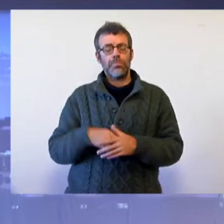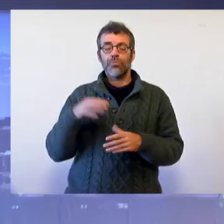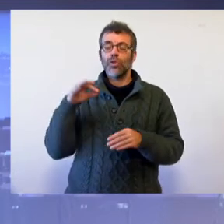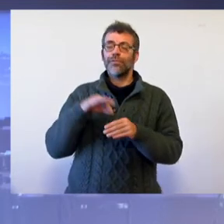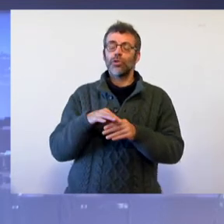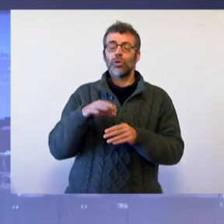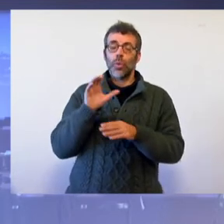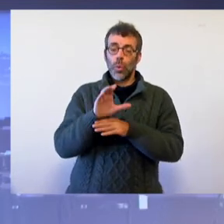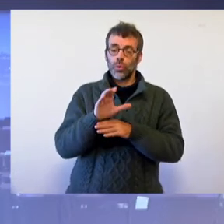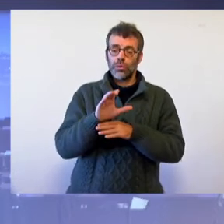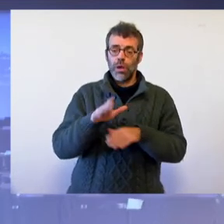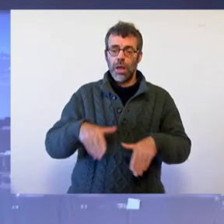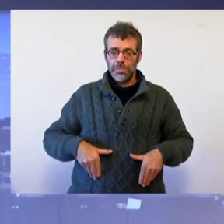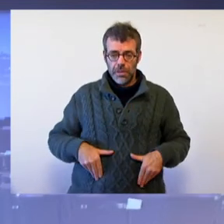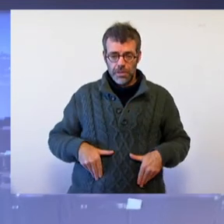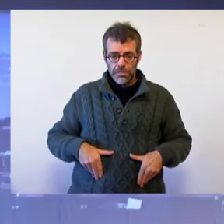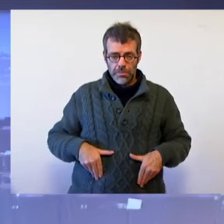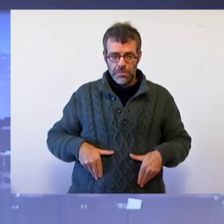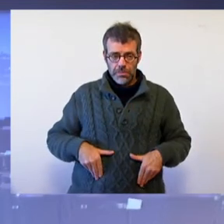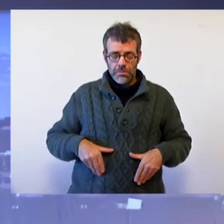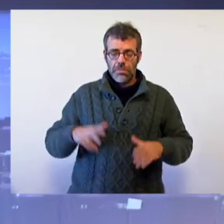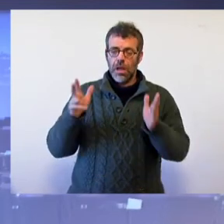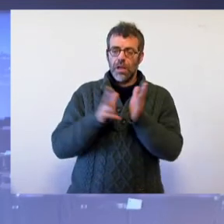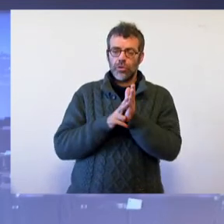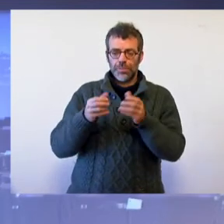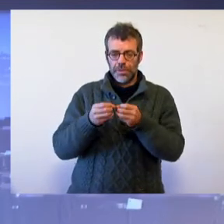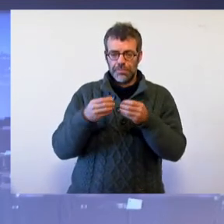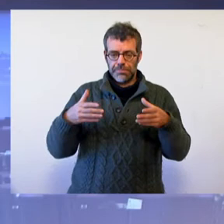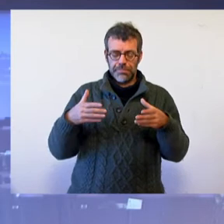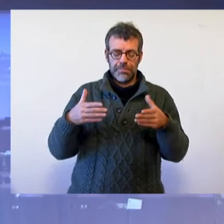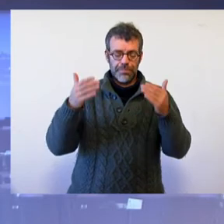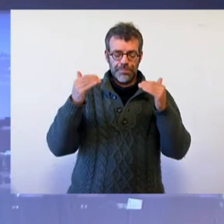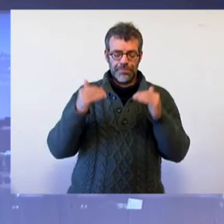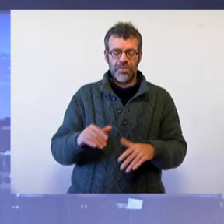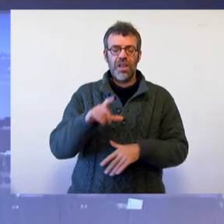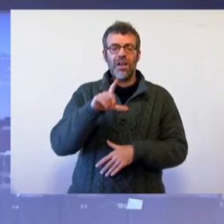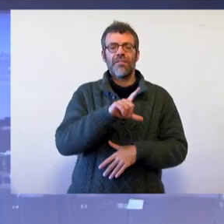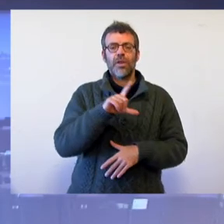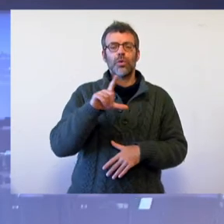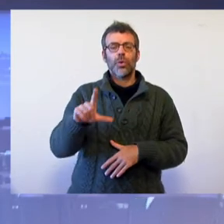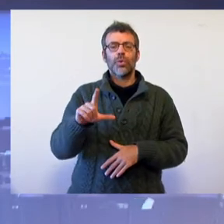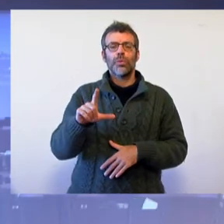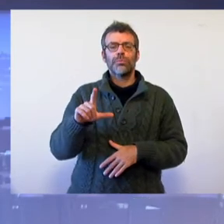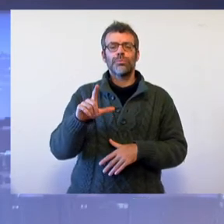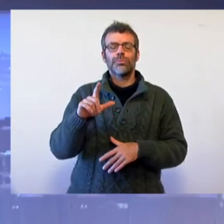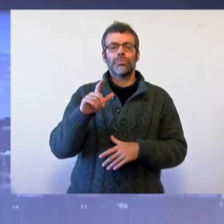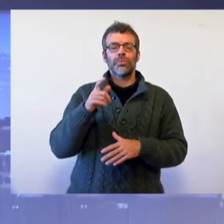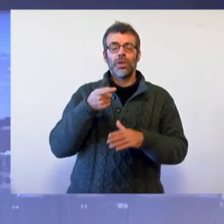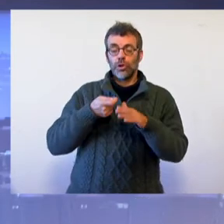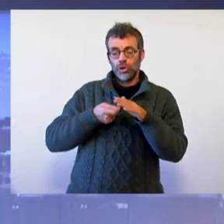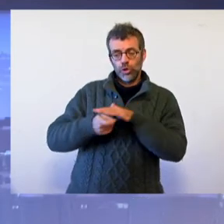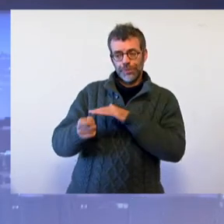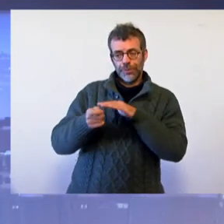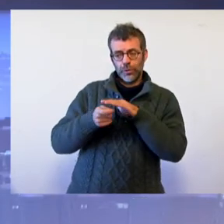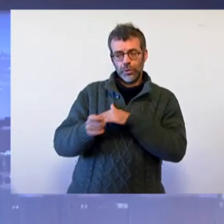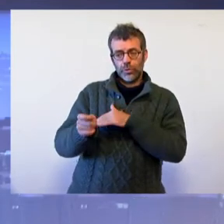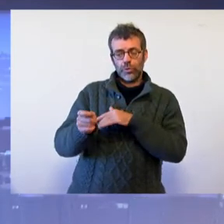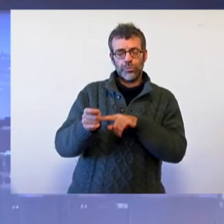mets aux voix. Qui est contre ? Qui s'abstient ? Adopté. Affaire 22, attribution de